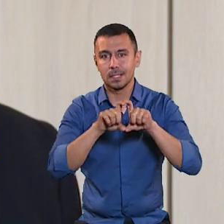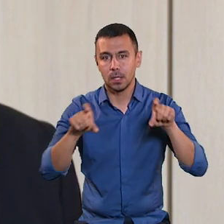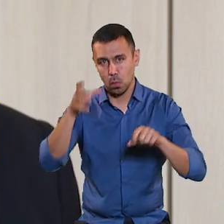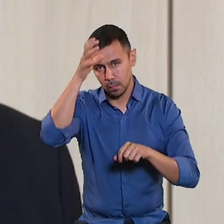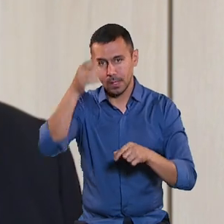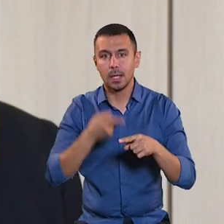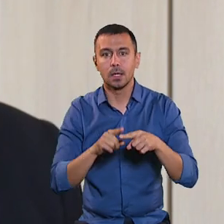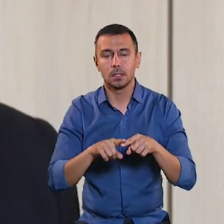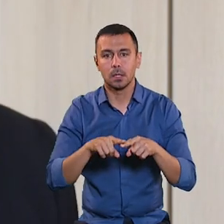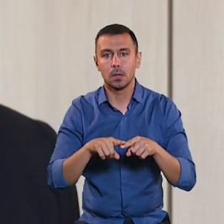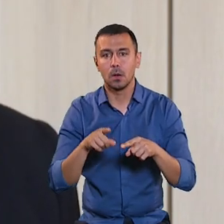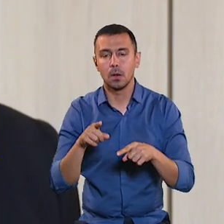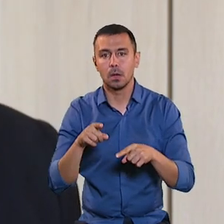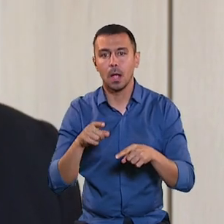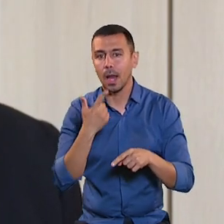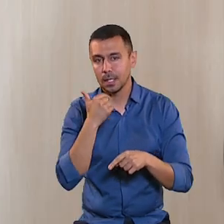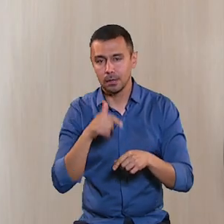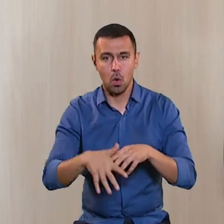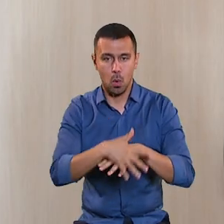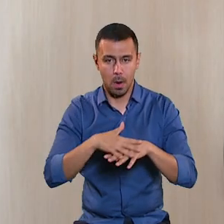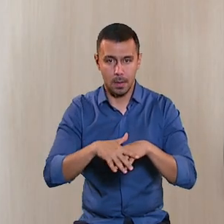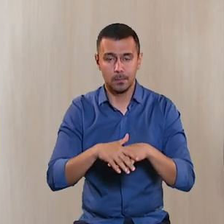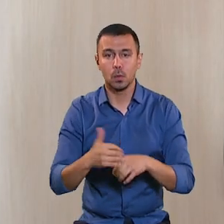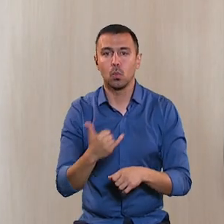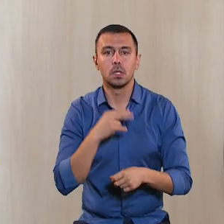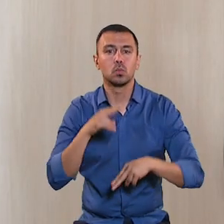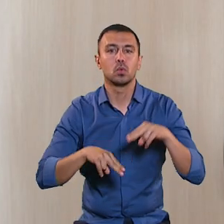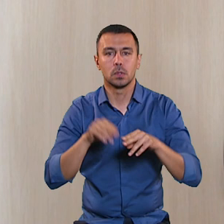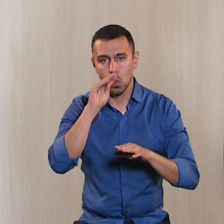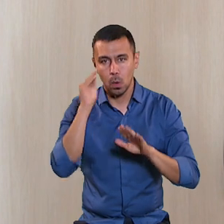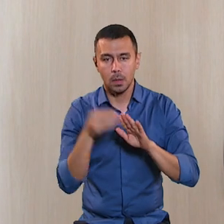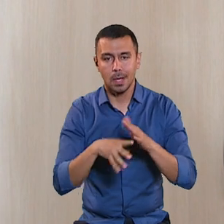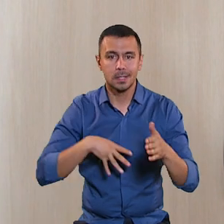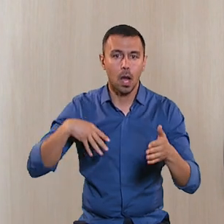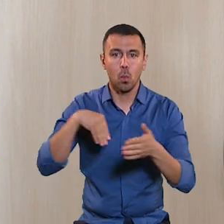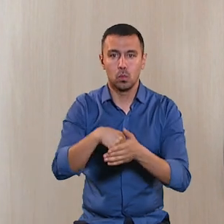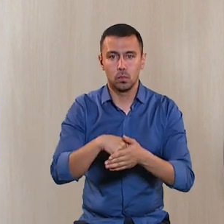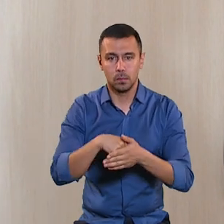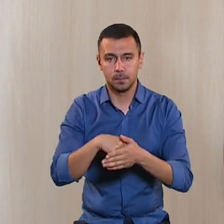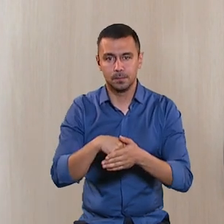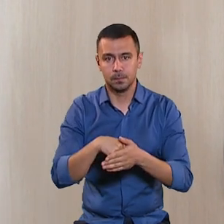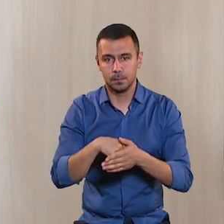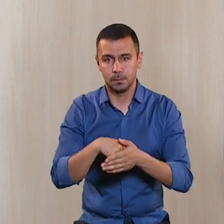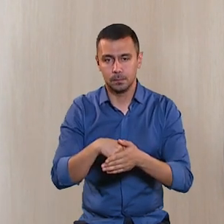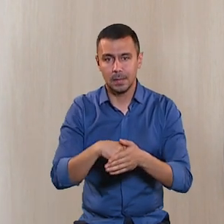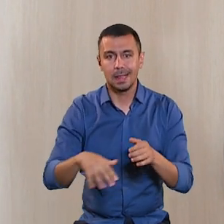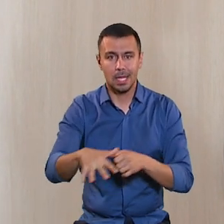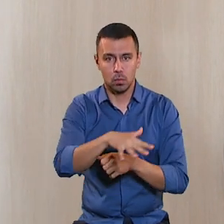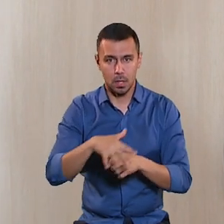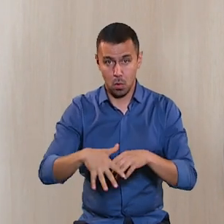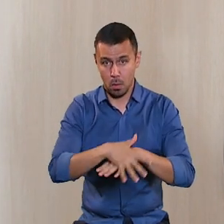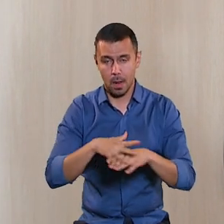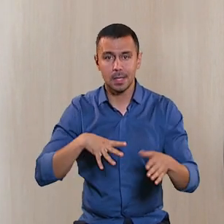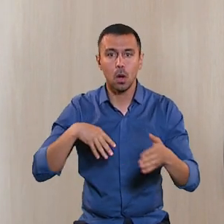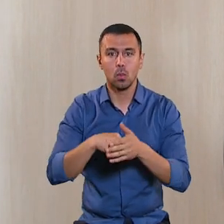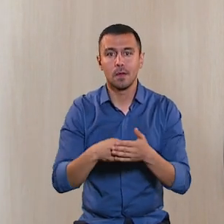зокрема це Полонська громада і Красилівська громада у нас будуються укриття як за рахунок територіальних громад за